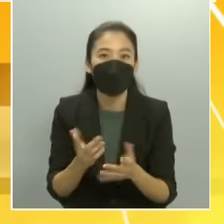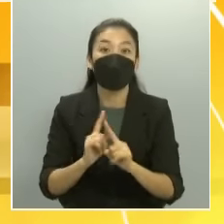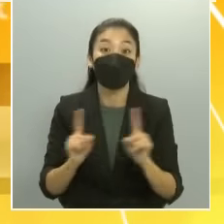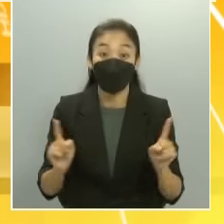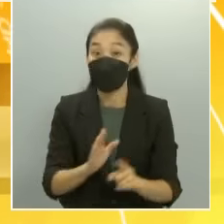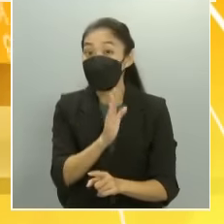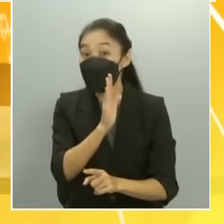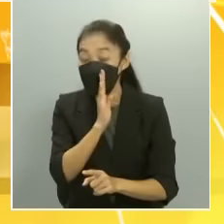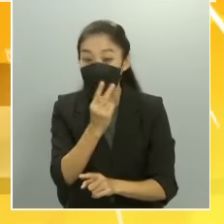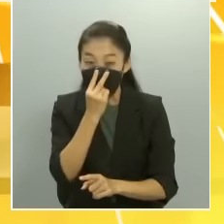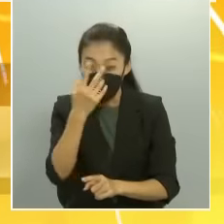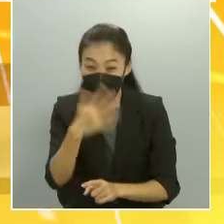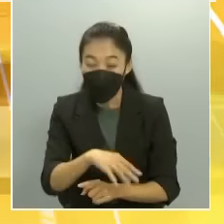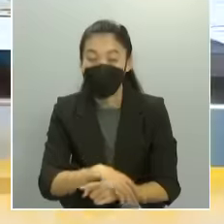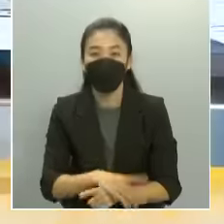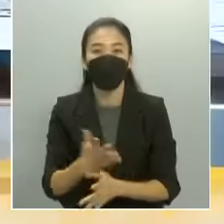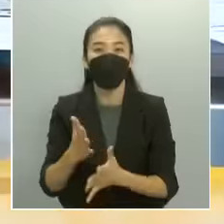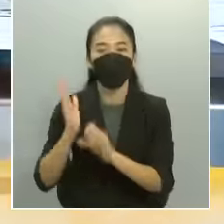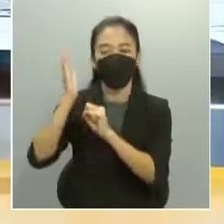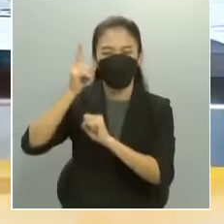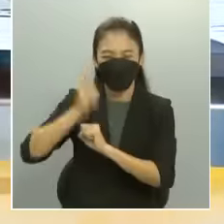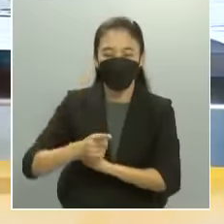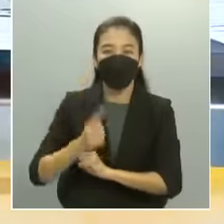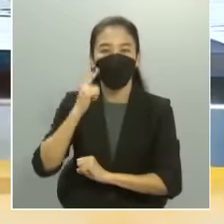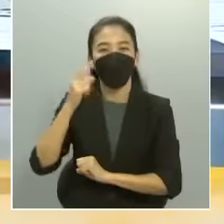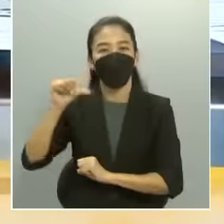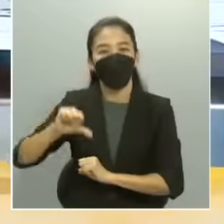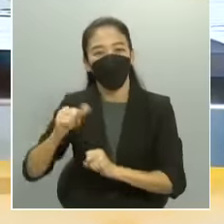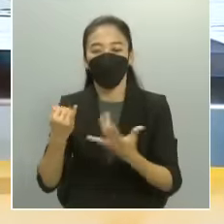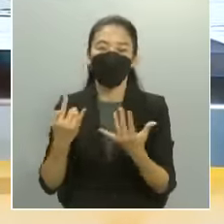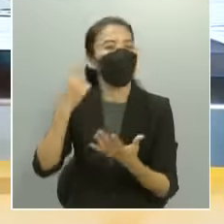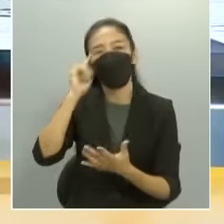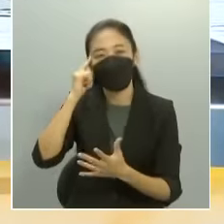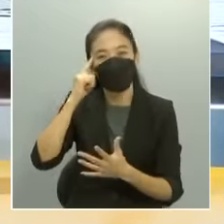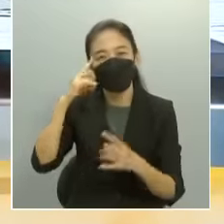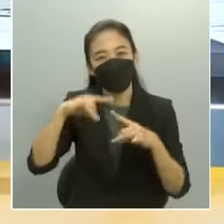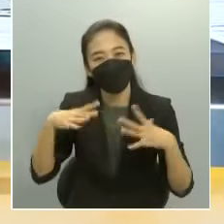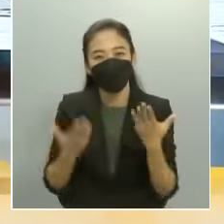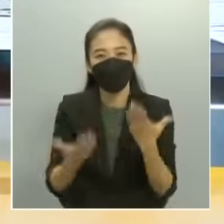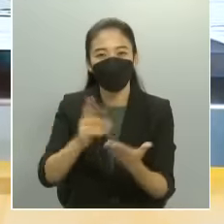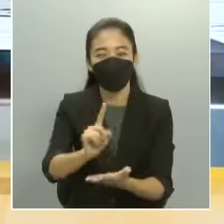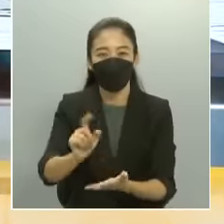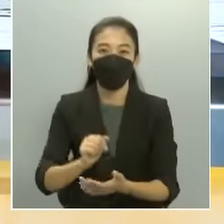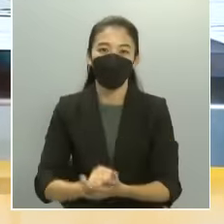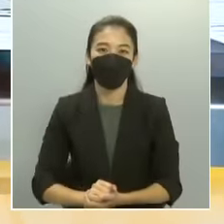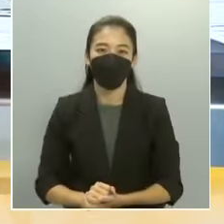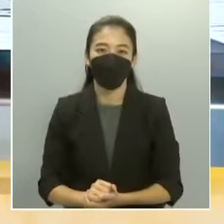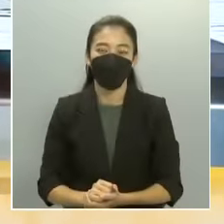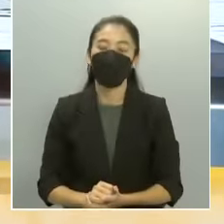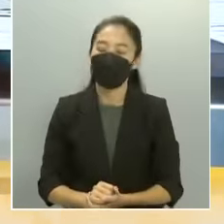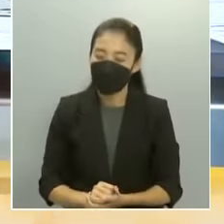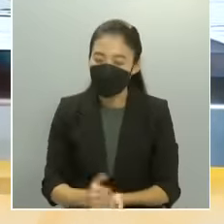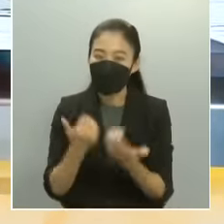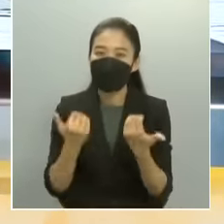อันนี้ก็ต้องตามกันดูกันครับผู้ชมฮะประมาณว่าเป็นการสื่อความหมายบอกเสียงจากประชาชนอุดเดือดร้อนกันทุกหย่อม